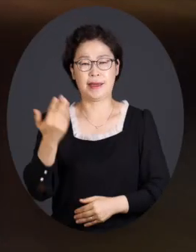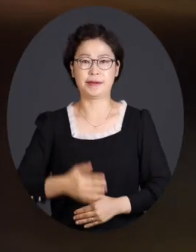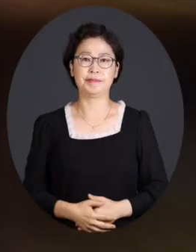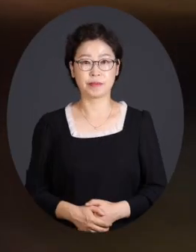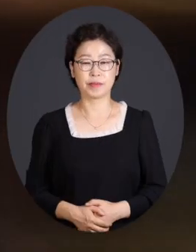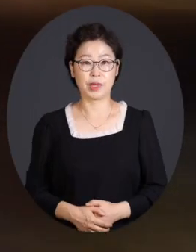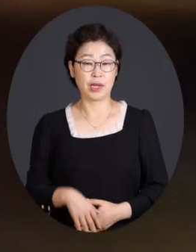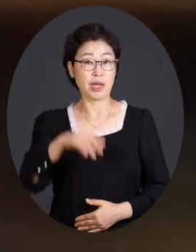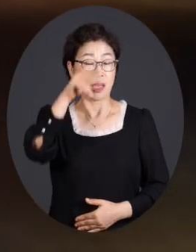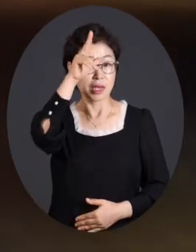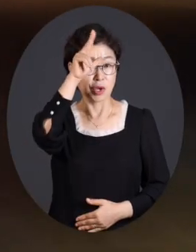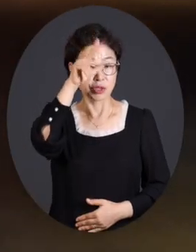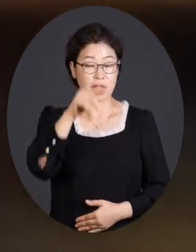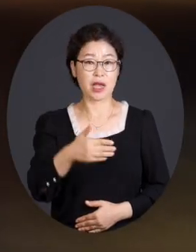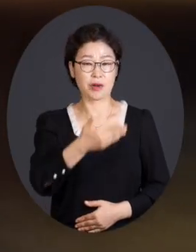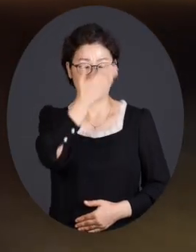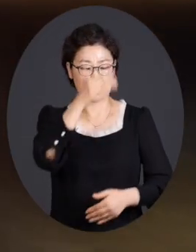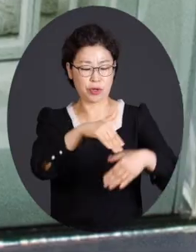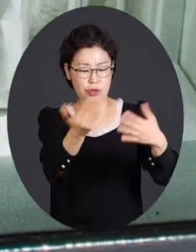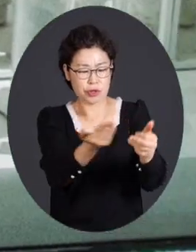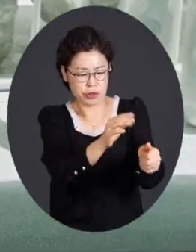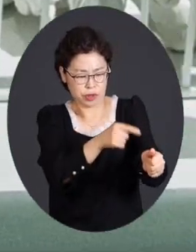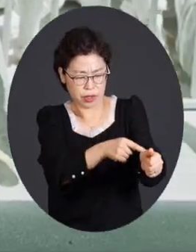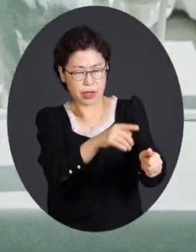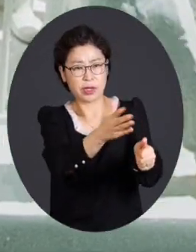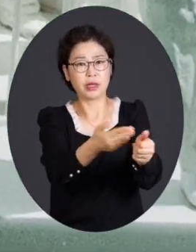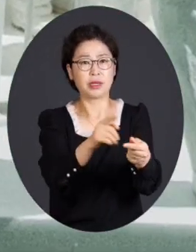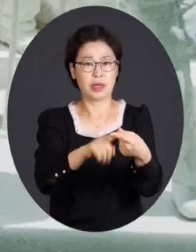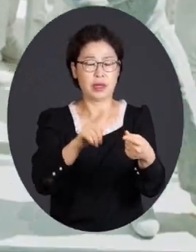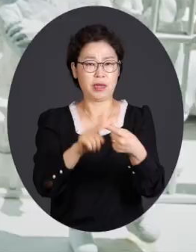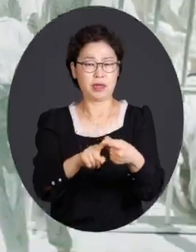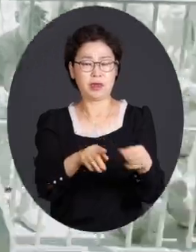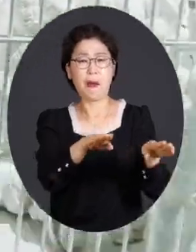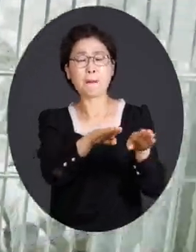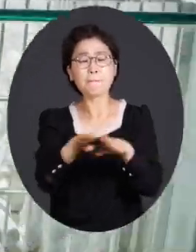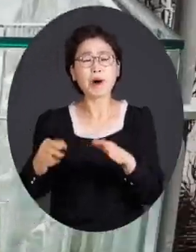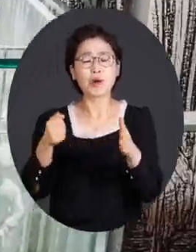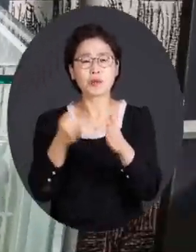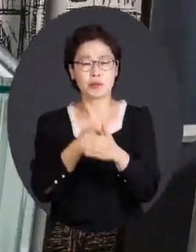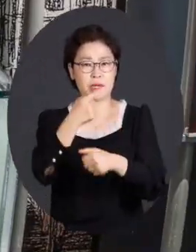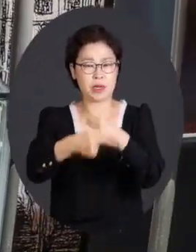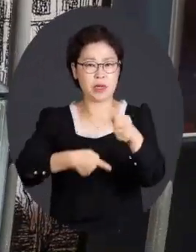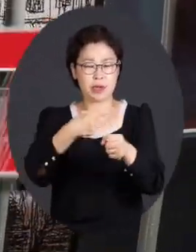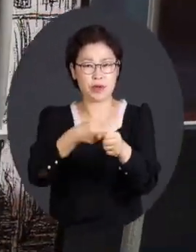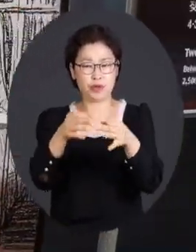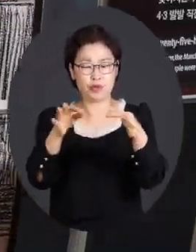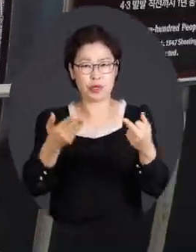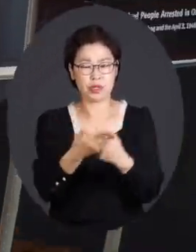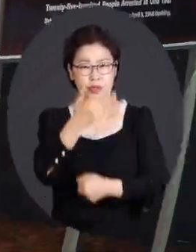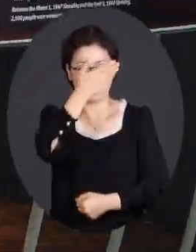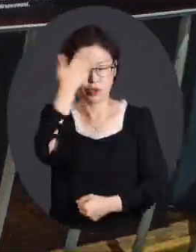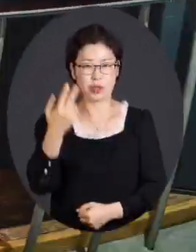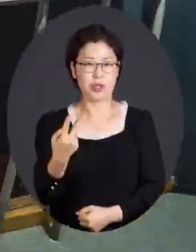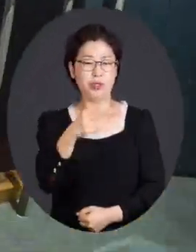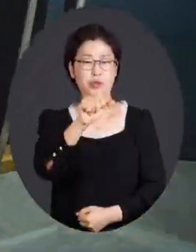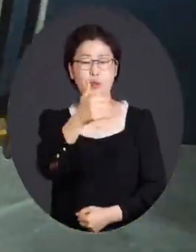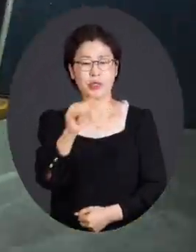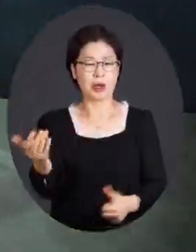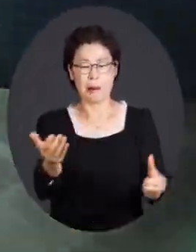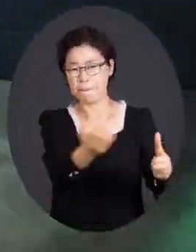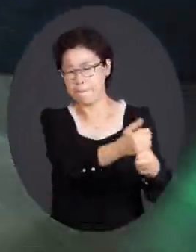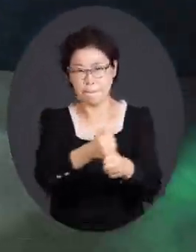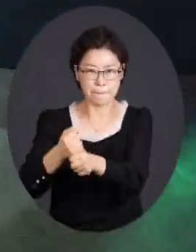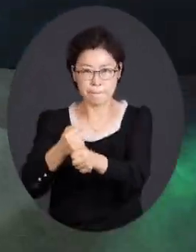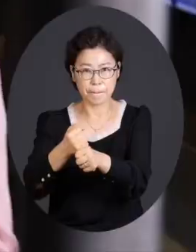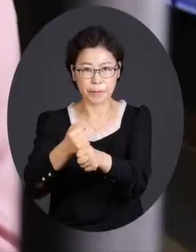응원 경찰과 서북 청년단은 파업을 빌미로 1년 동안 제주 청년 2,500여 명을